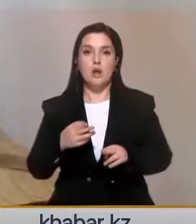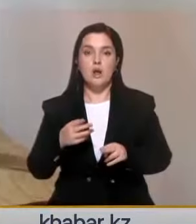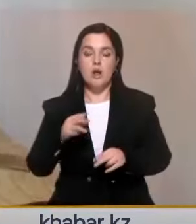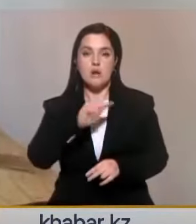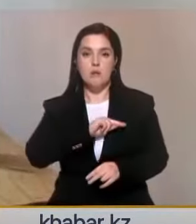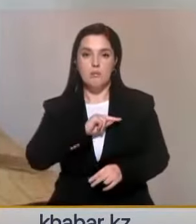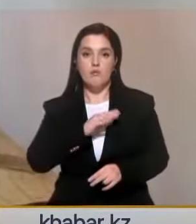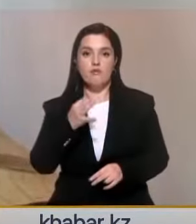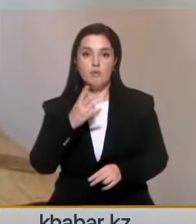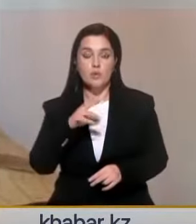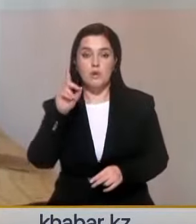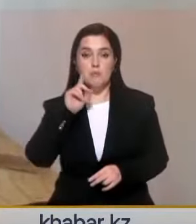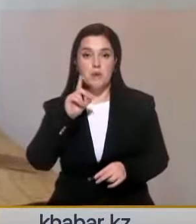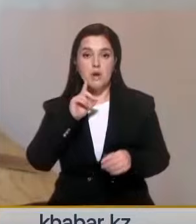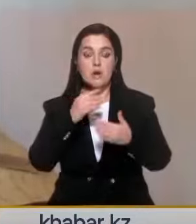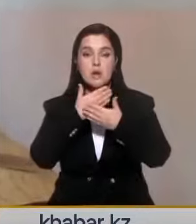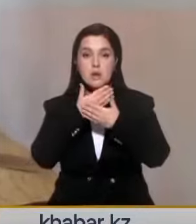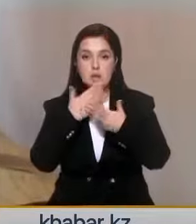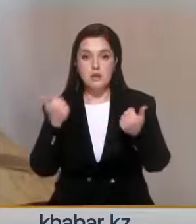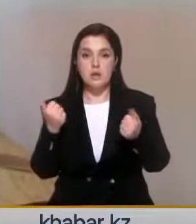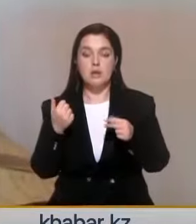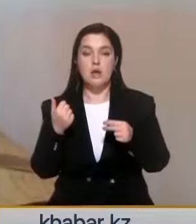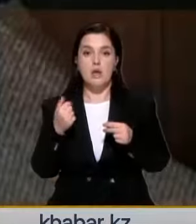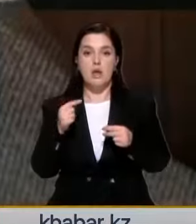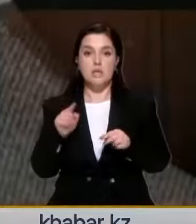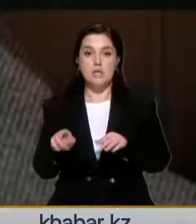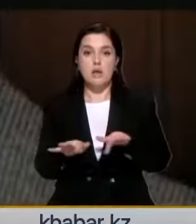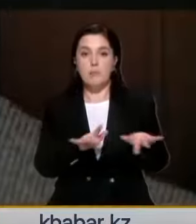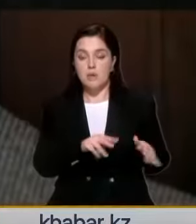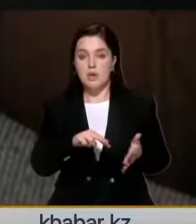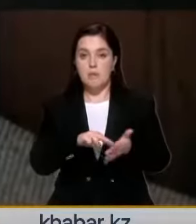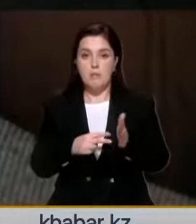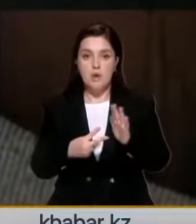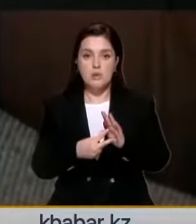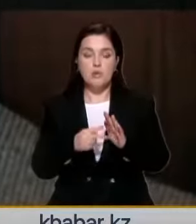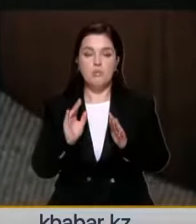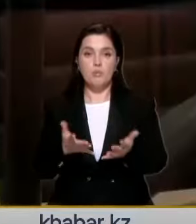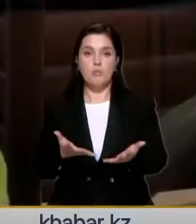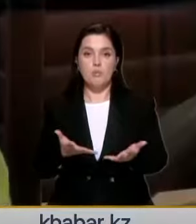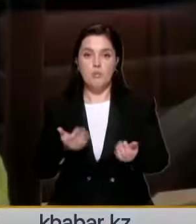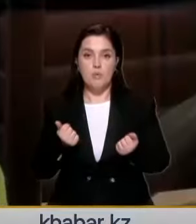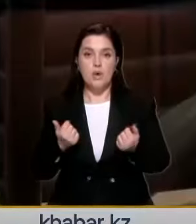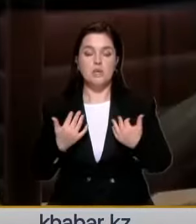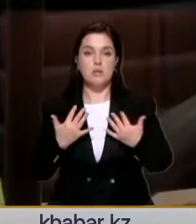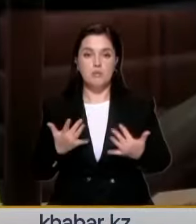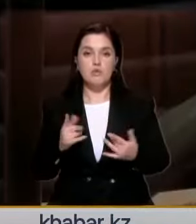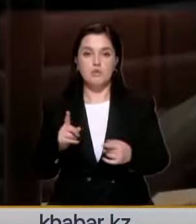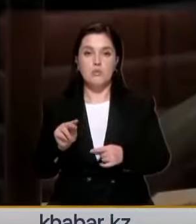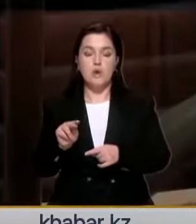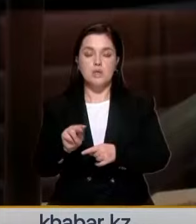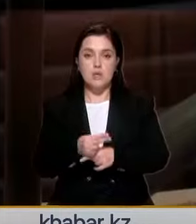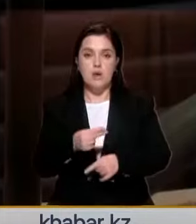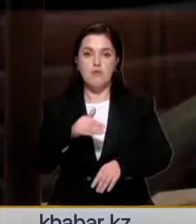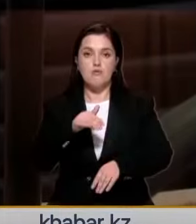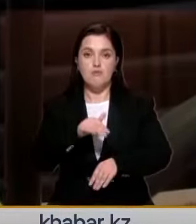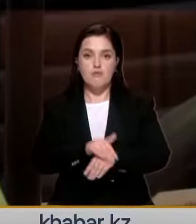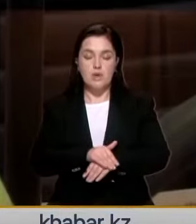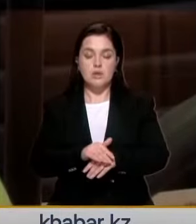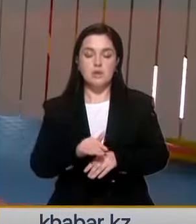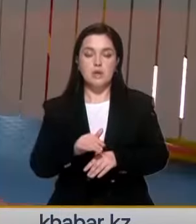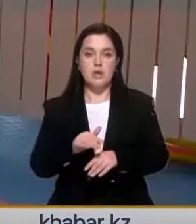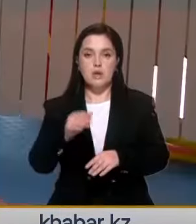фондов Пока нет Однако пояснили что те меры которые планируют принять необходимы чтобы устранить факты спекуляций Айгерим